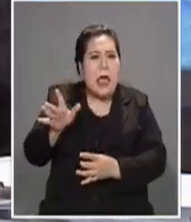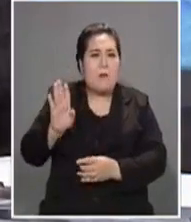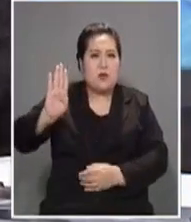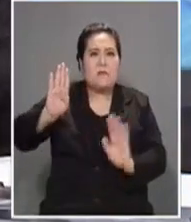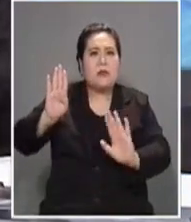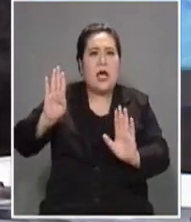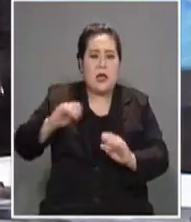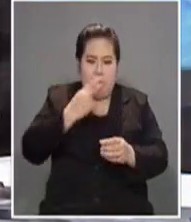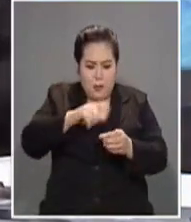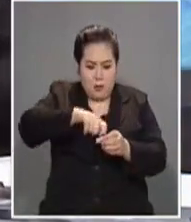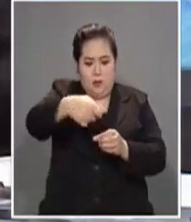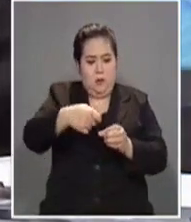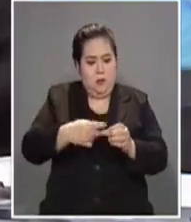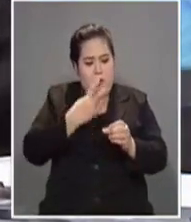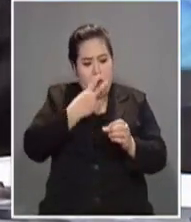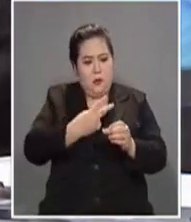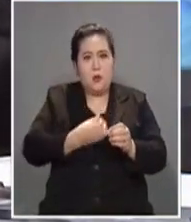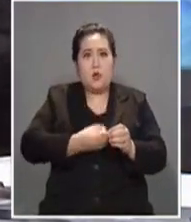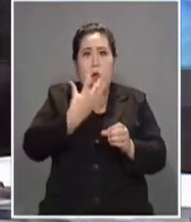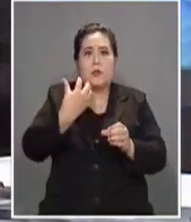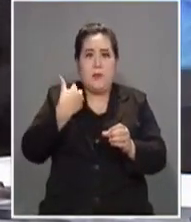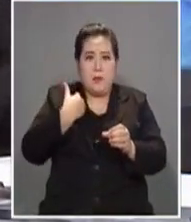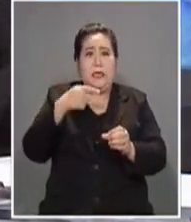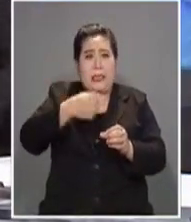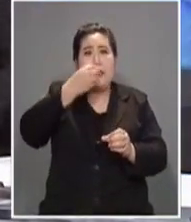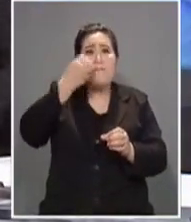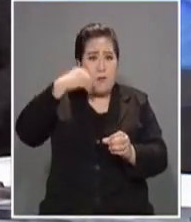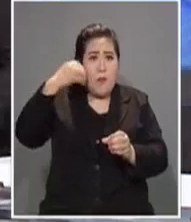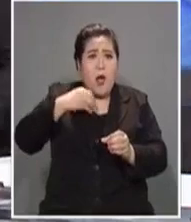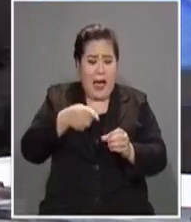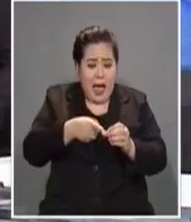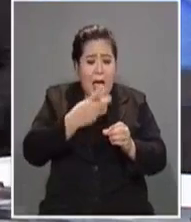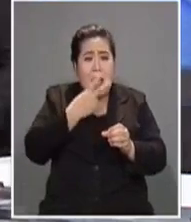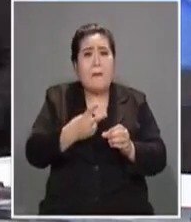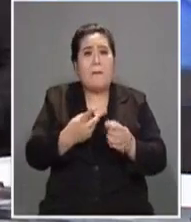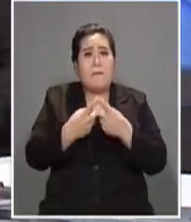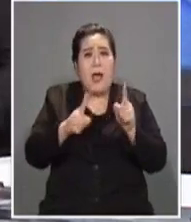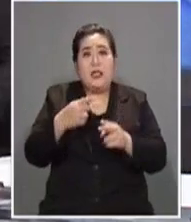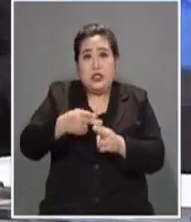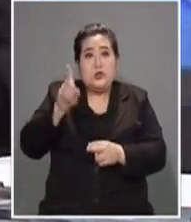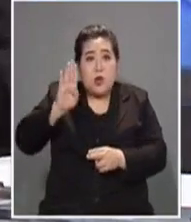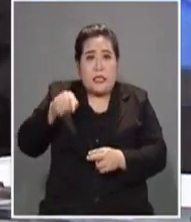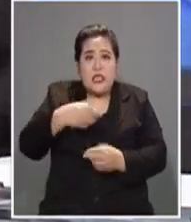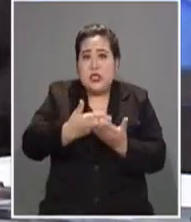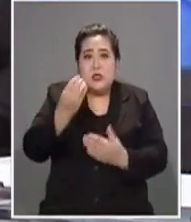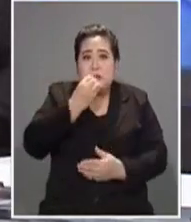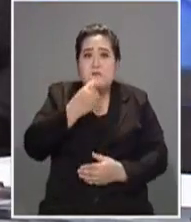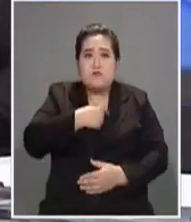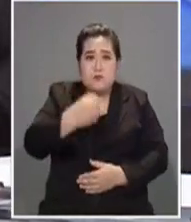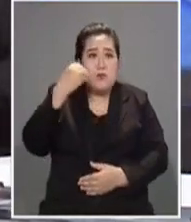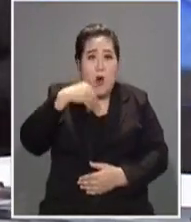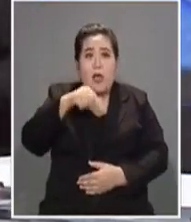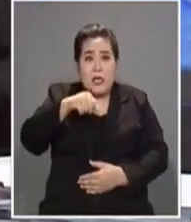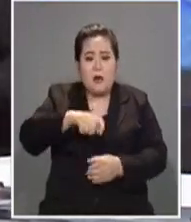าเขาเปิดมาแล้วเขาเจอเขาก็เอะใจเพราะว่าตัวเขาเองก็ทานอยู่เป็นประจำเหมือนกัน เขาก็ซื้อยี่ห้อนี้เป็นประจำ เออแล้วพวกเราก็ทานอยู่เป็นประจำเนี่ยน